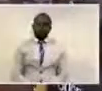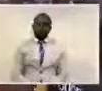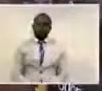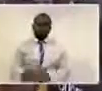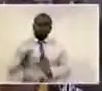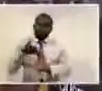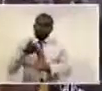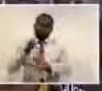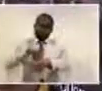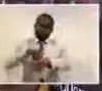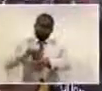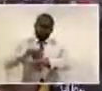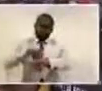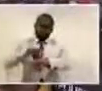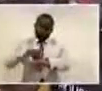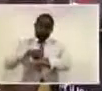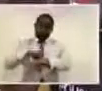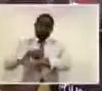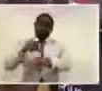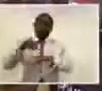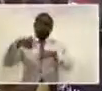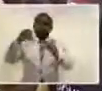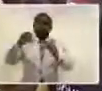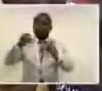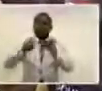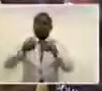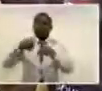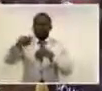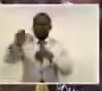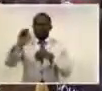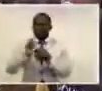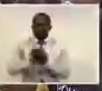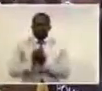nihuta amasaha yagiye turagira ngo turekure abantu ba